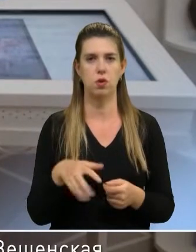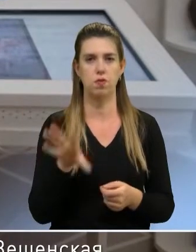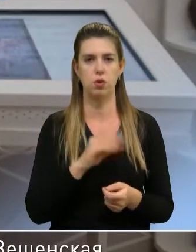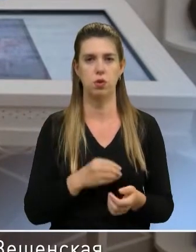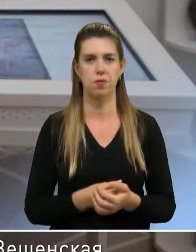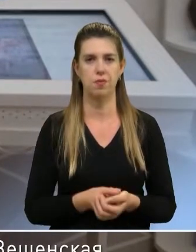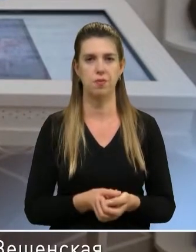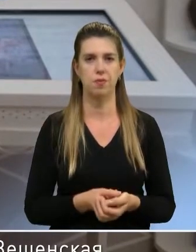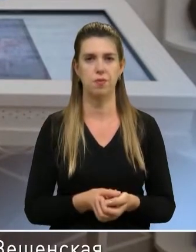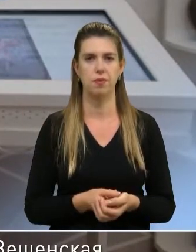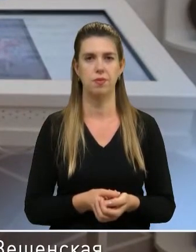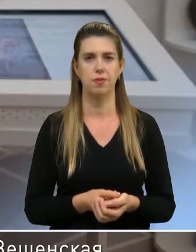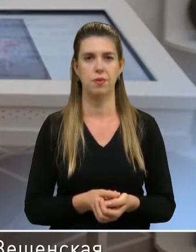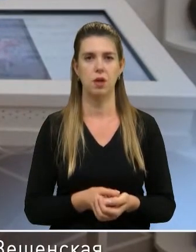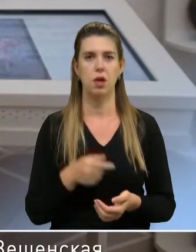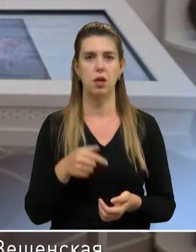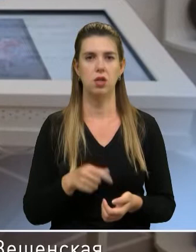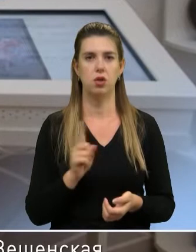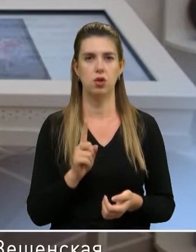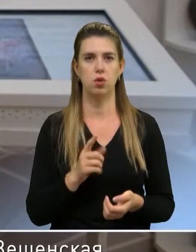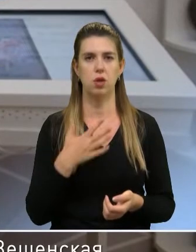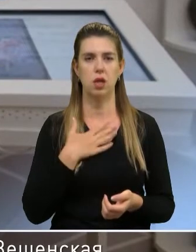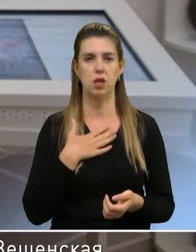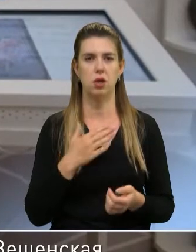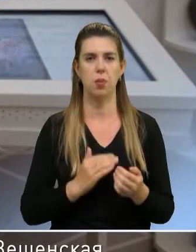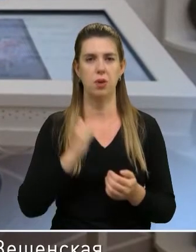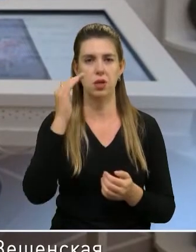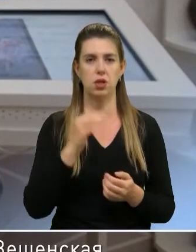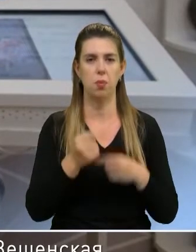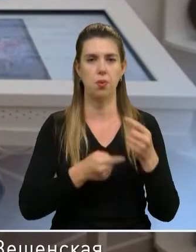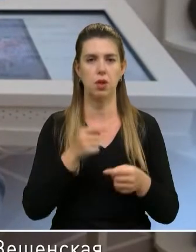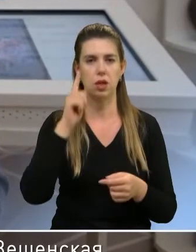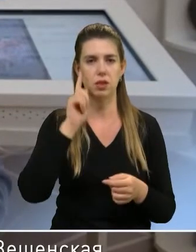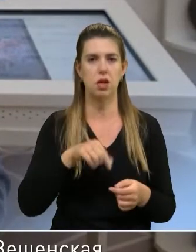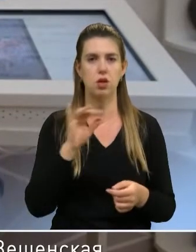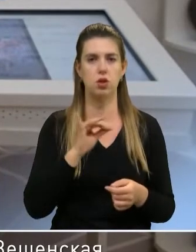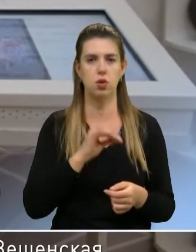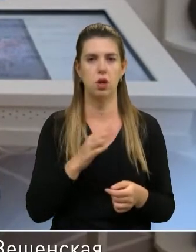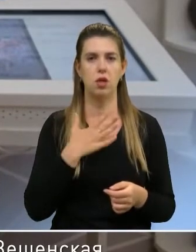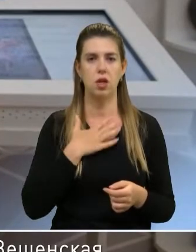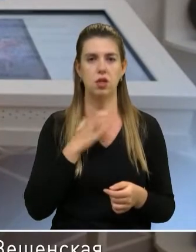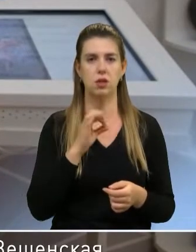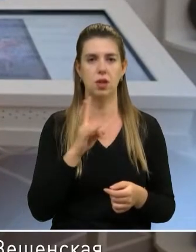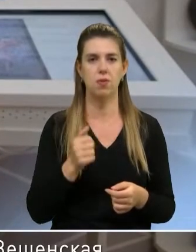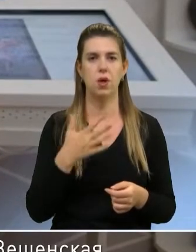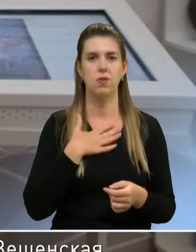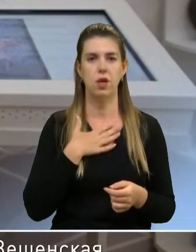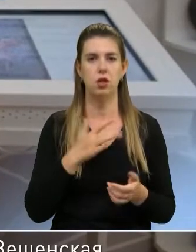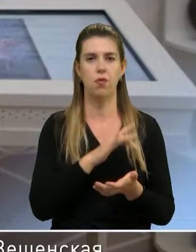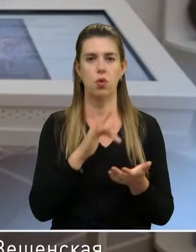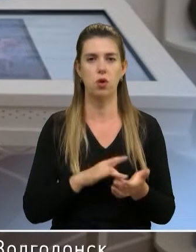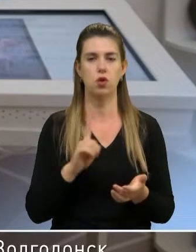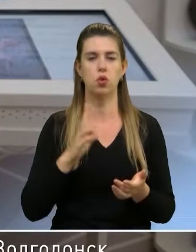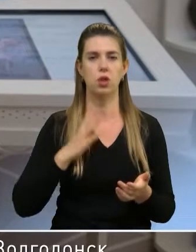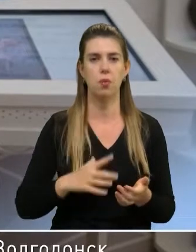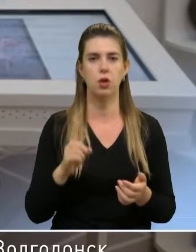так, именно хотя бы для того, чтобы наше подрастающее поколение знало историю с нашей страны, нашего города, что терпели